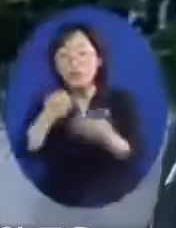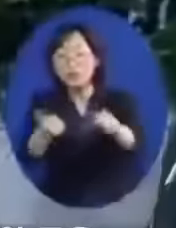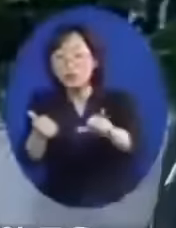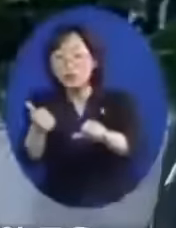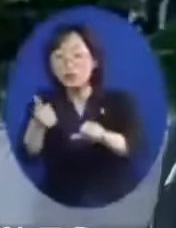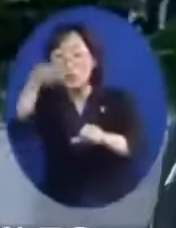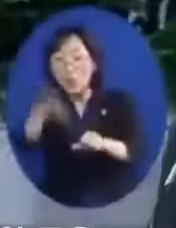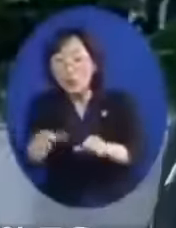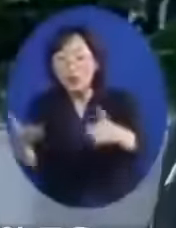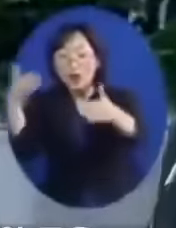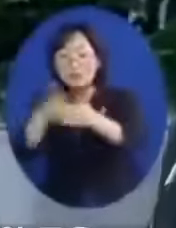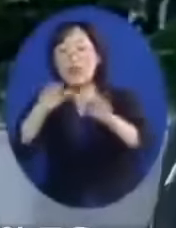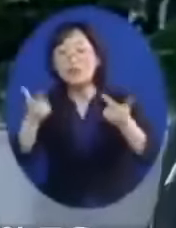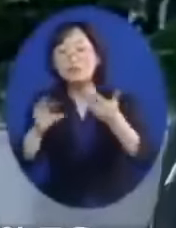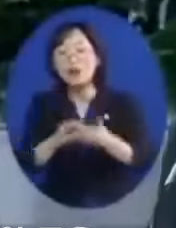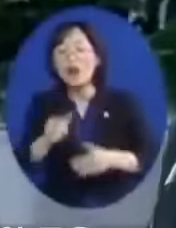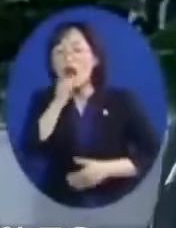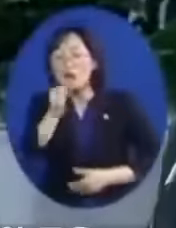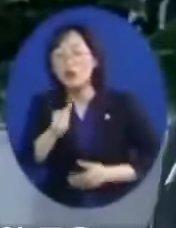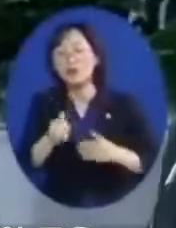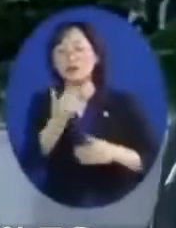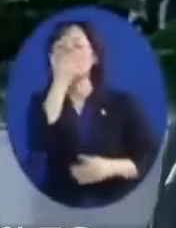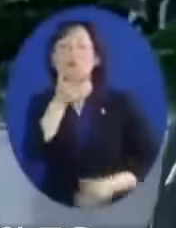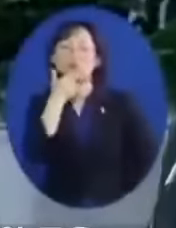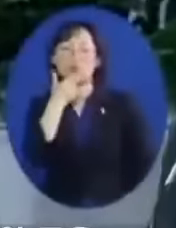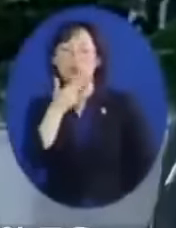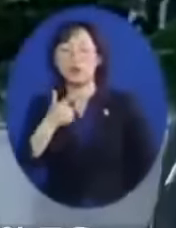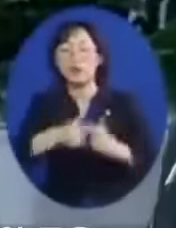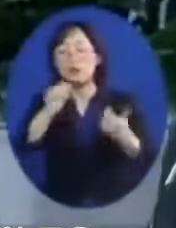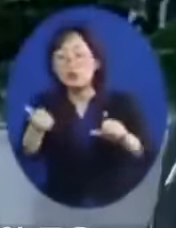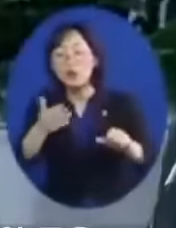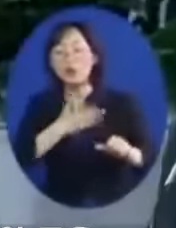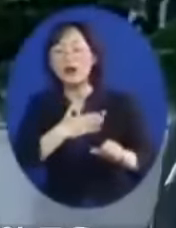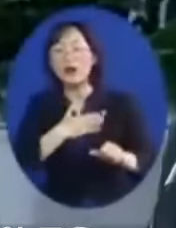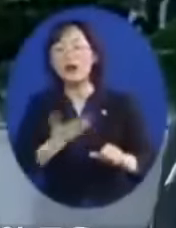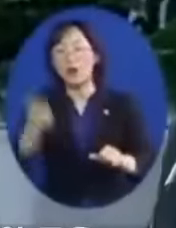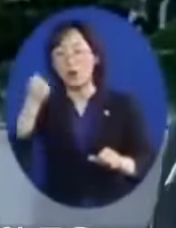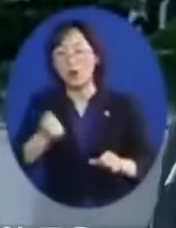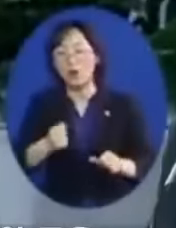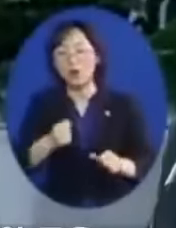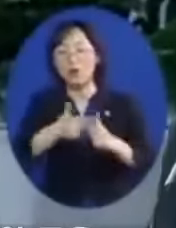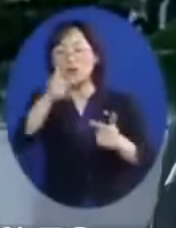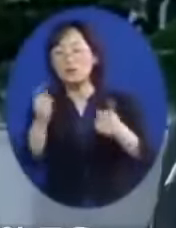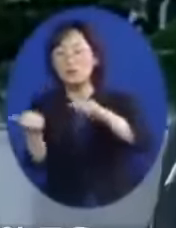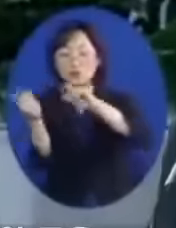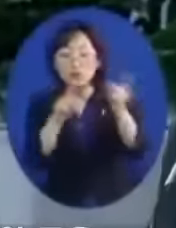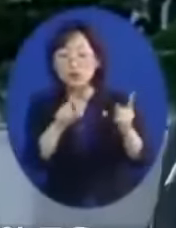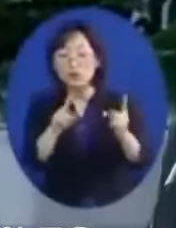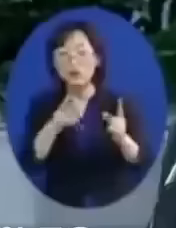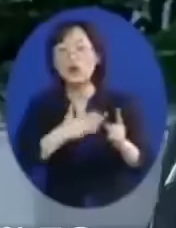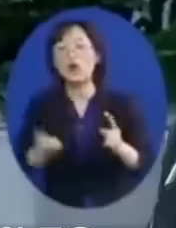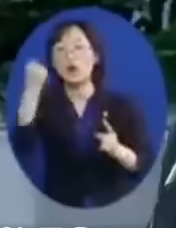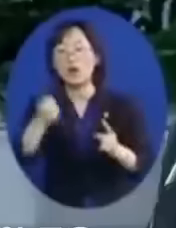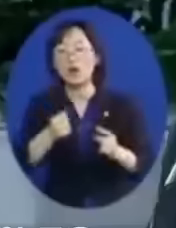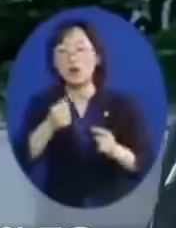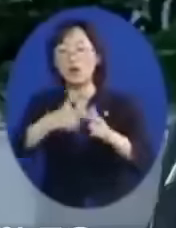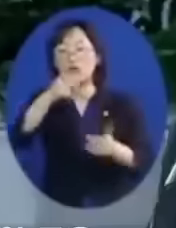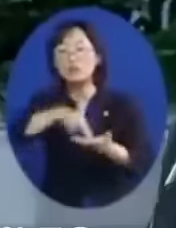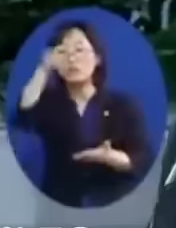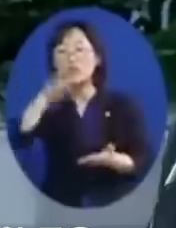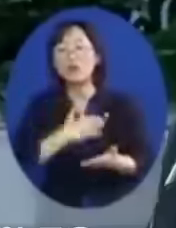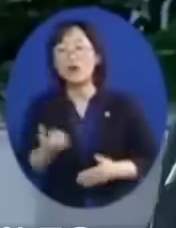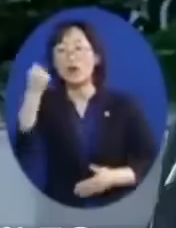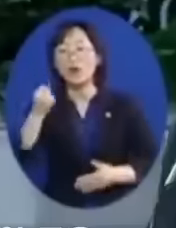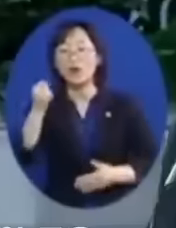뻗어있지 아니하면 우리에게 결코 생명이 없습니다. 예수 죽음 내 죽음, 예수 부활 내 부활, 예수 성천 내 성천,